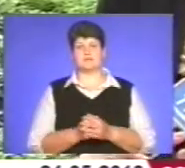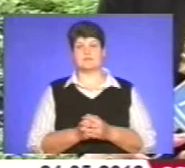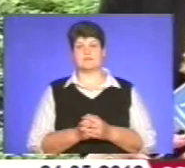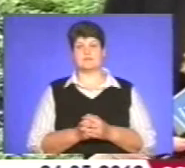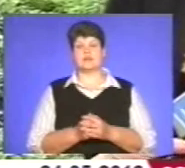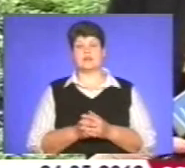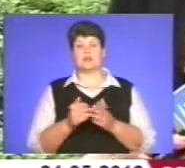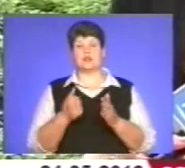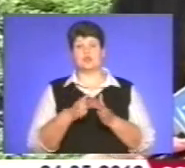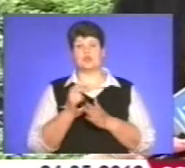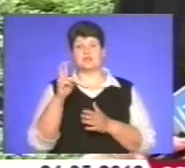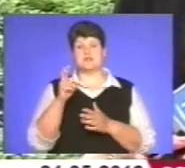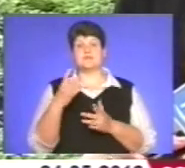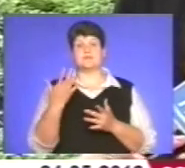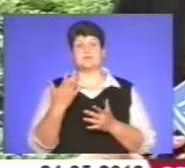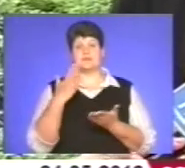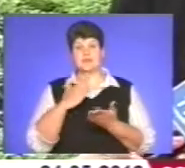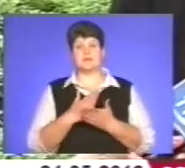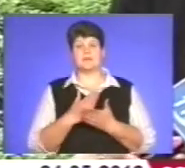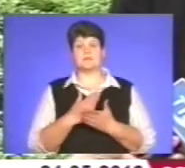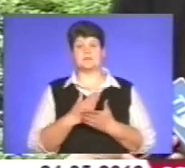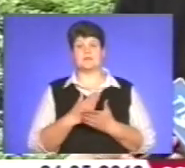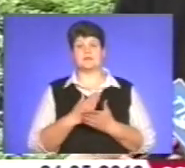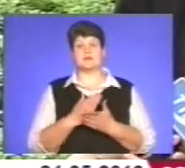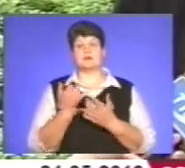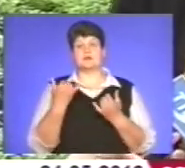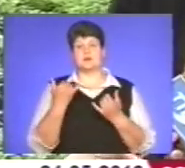До 200 гривень. Більше такого від виробітку. Скільки є? А тепер зиміту